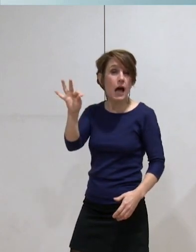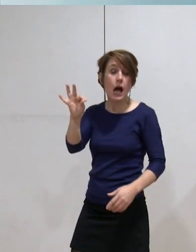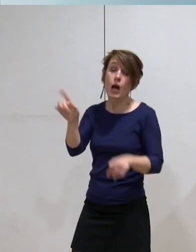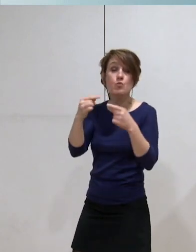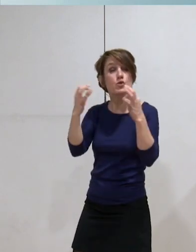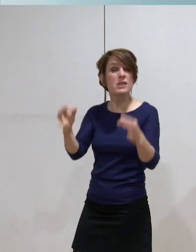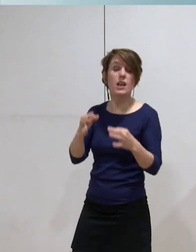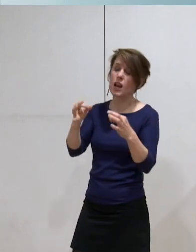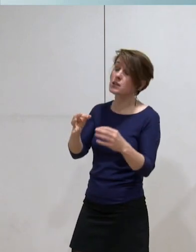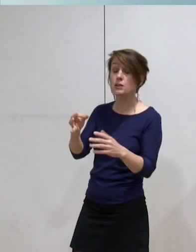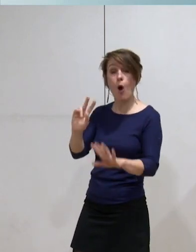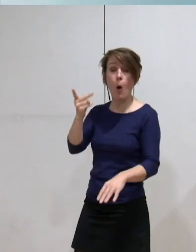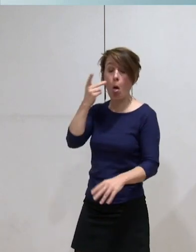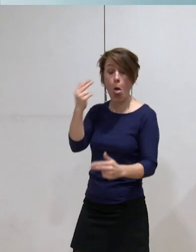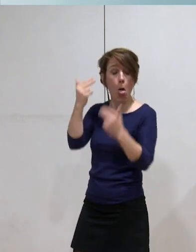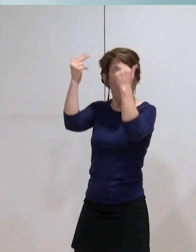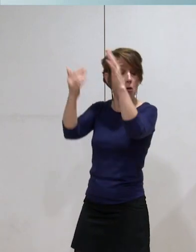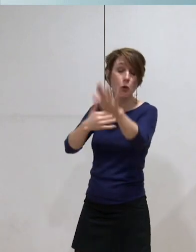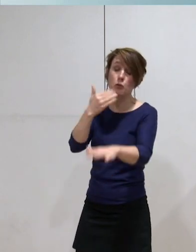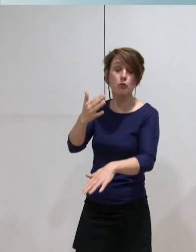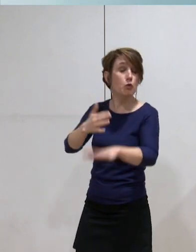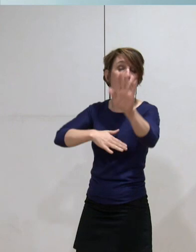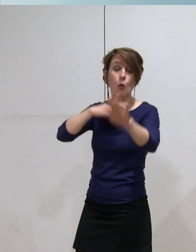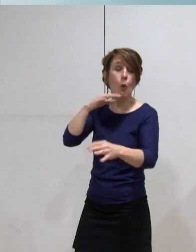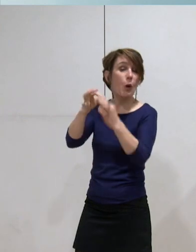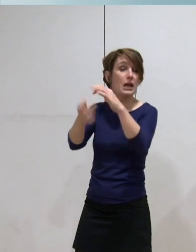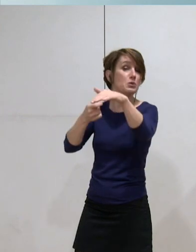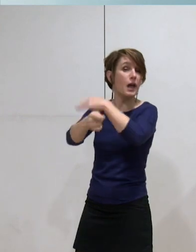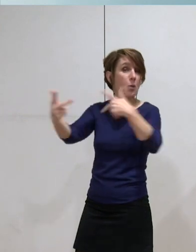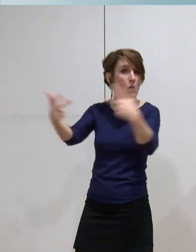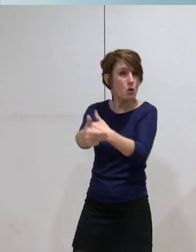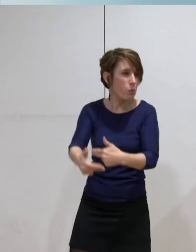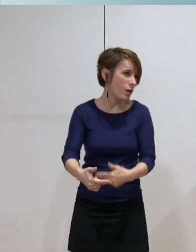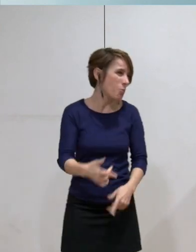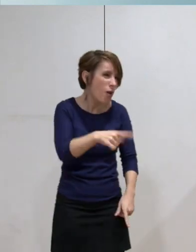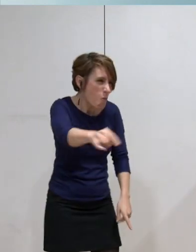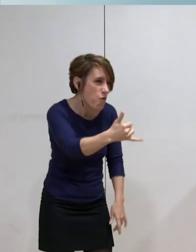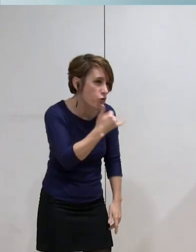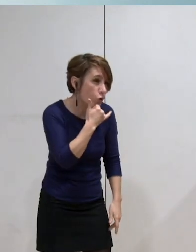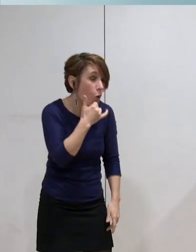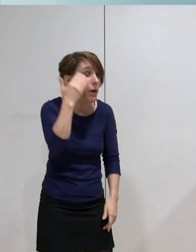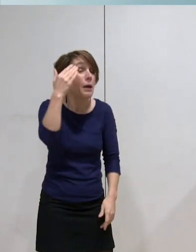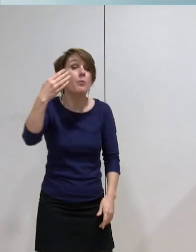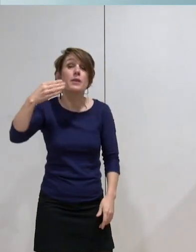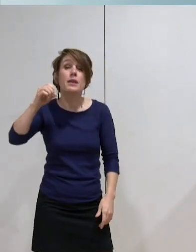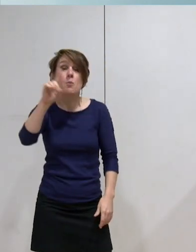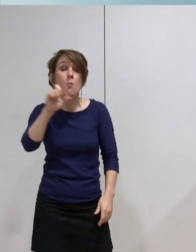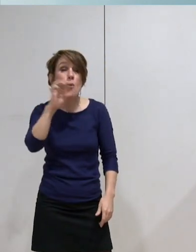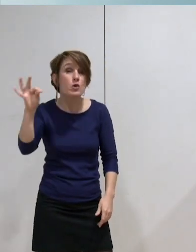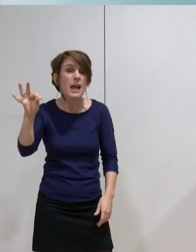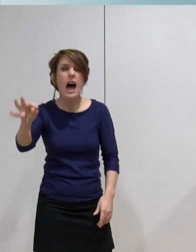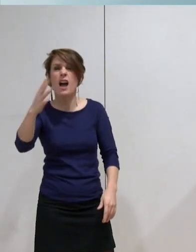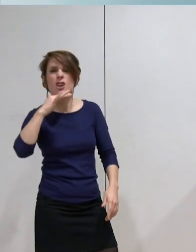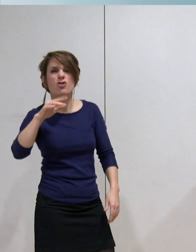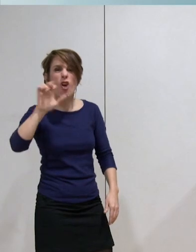trop élitiste quelle énorme erreur ah oui si Mozart et Bach avaient gueulé du rap à nous en